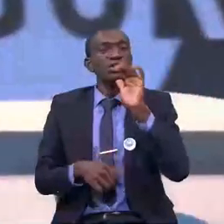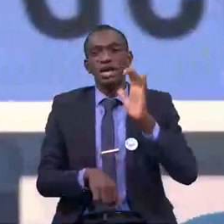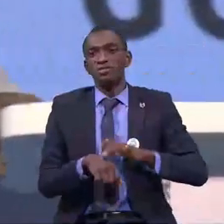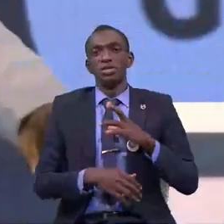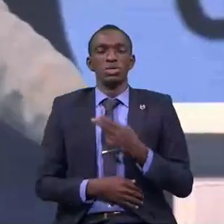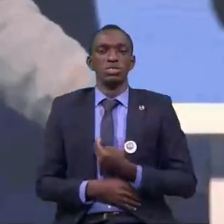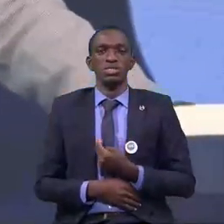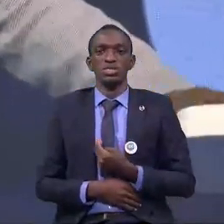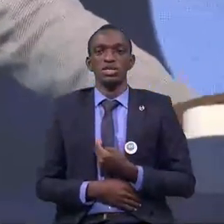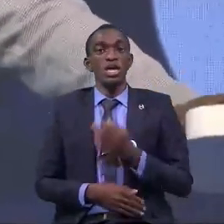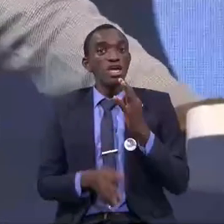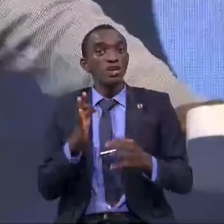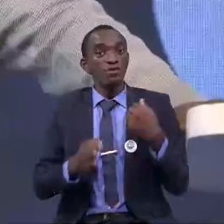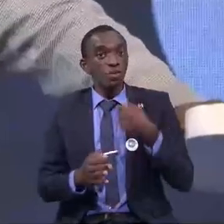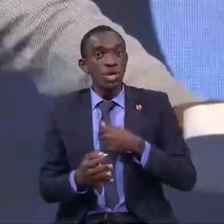ébranler.